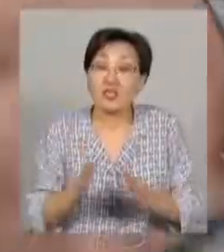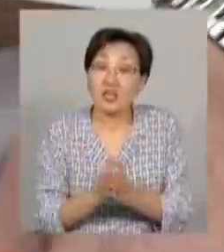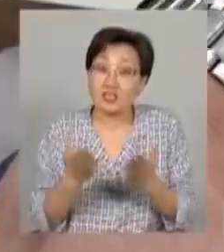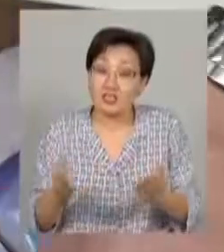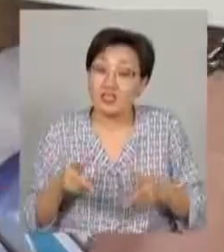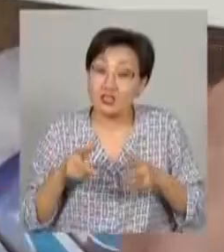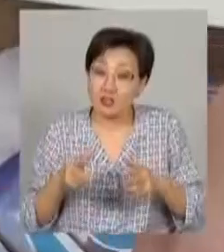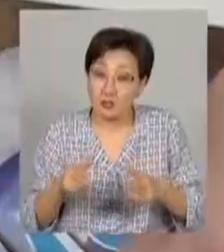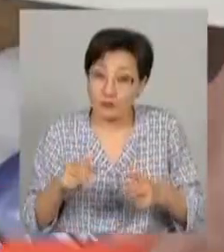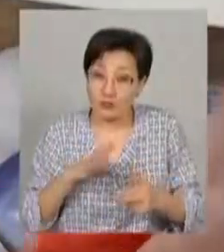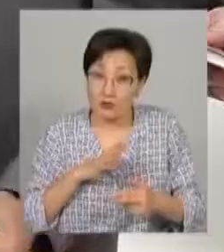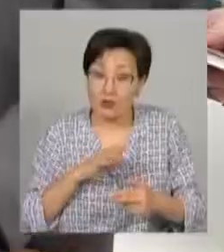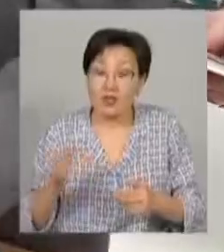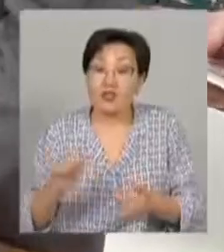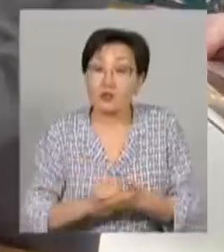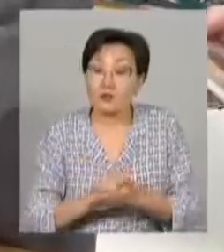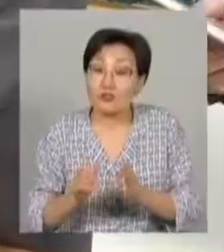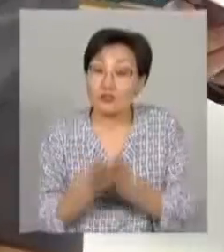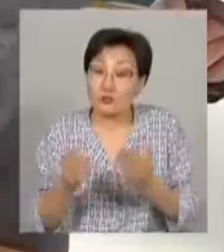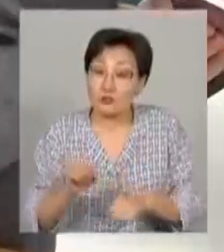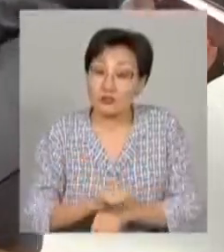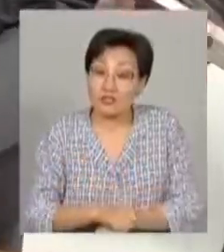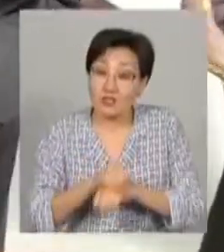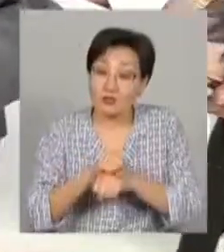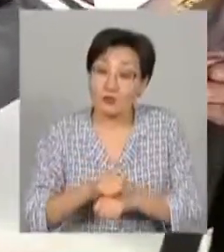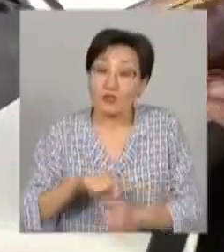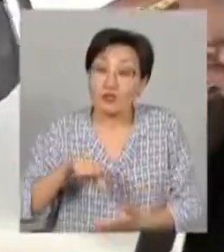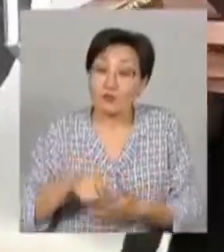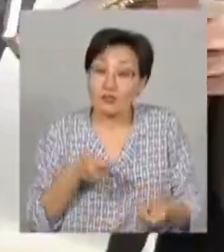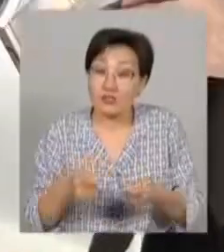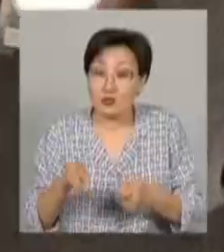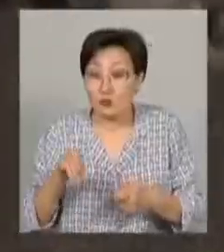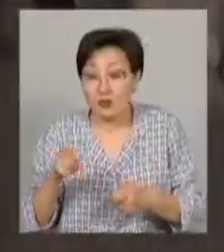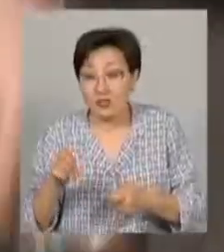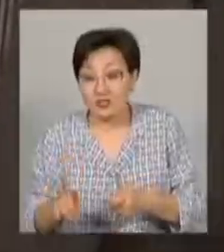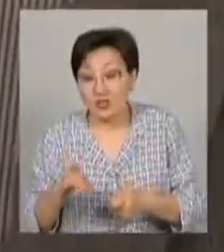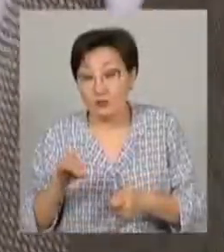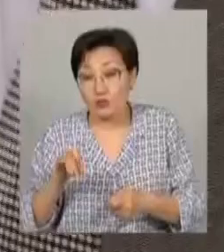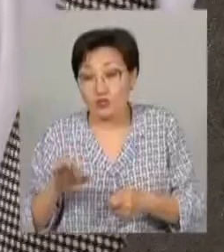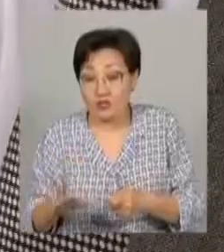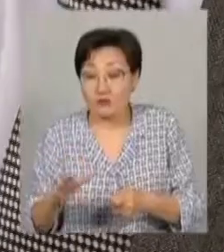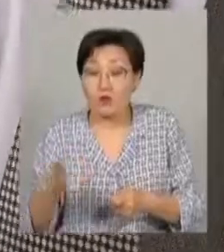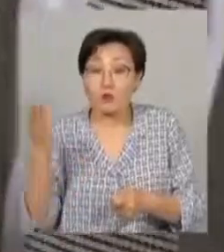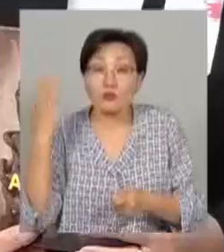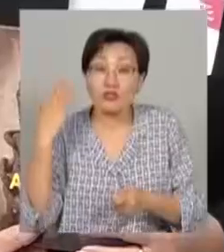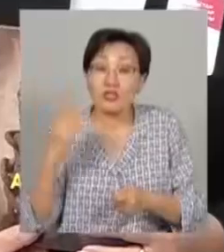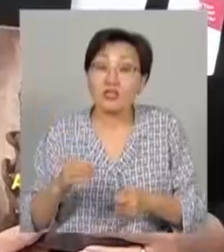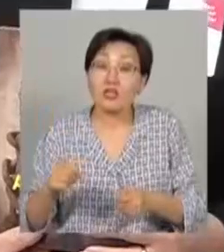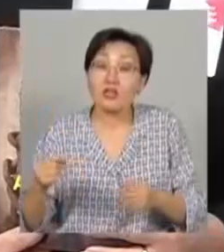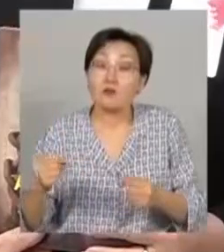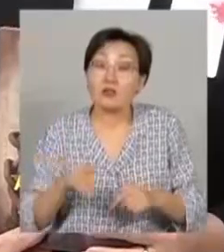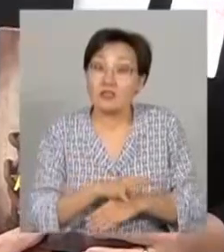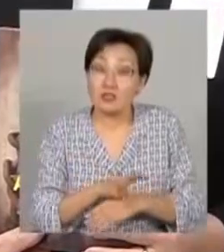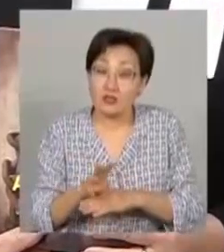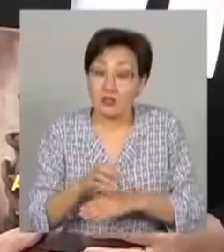тұсауы кесілді. Деректі хикаят желтоқсан көтерілісін ұйымдастырушылардың бірі Құрманғазы Айтмұрзаев пен оның кезінде репрессияға